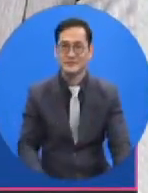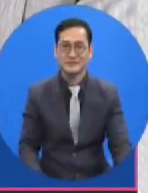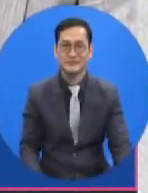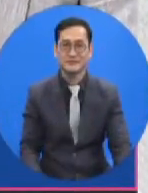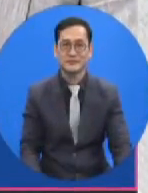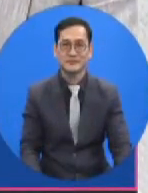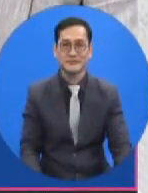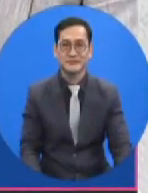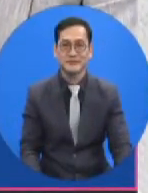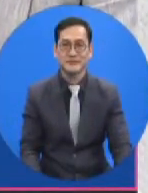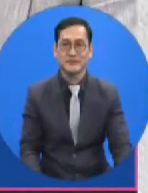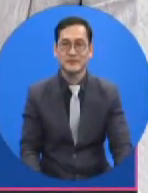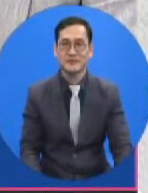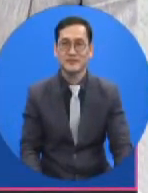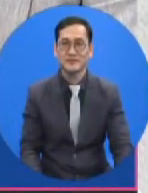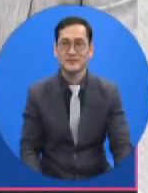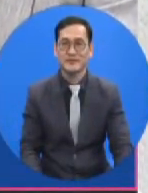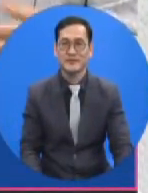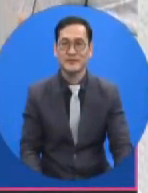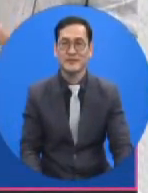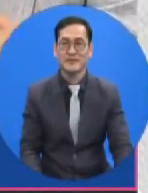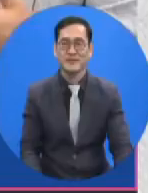자원봉사자의 너무 그